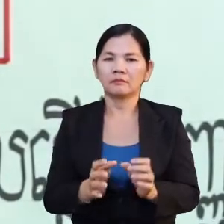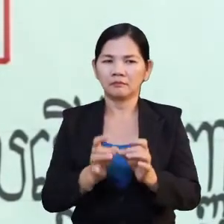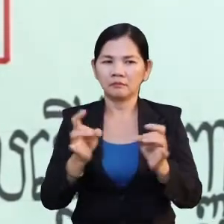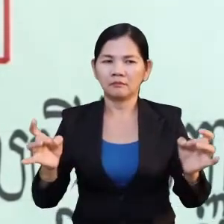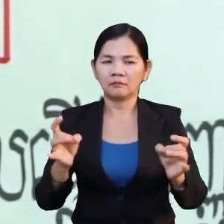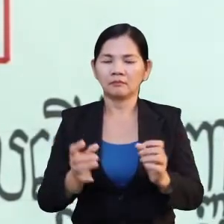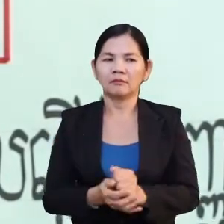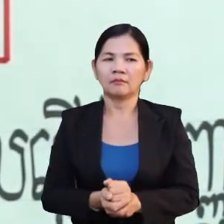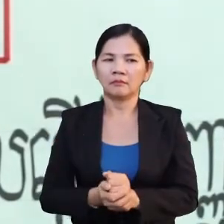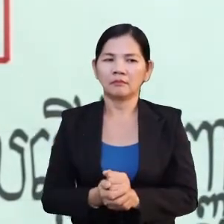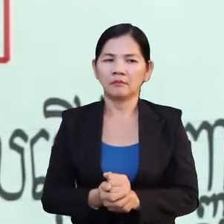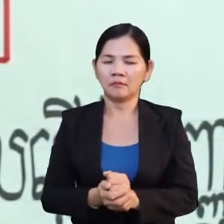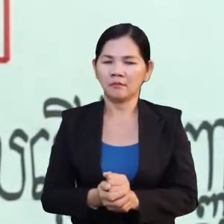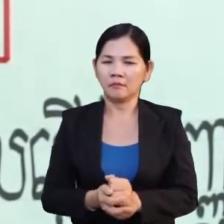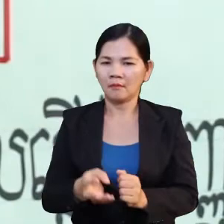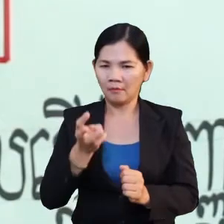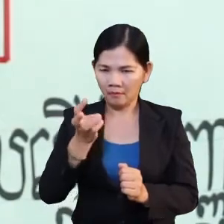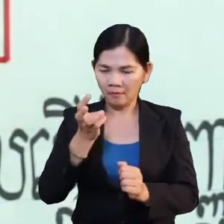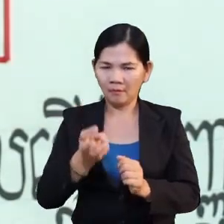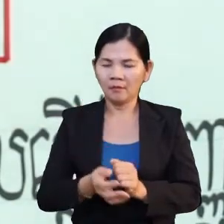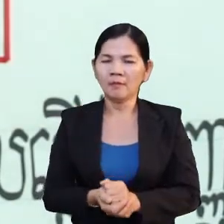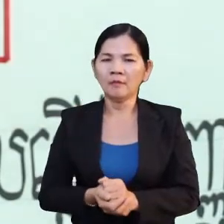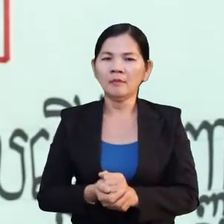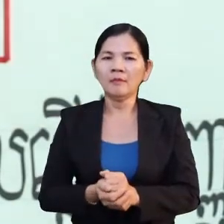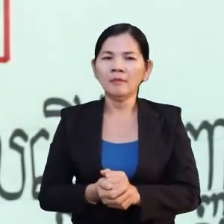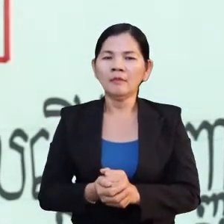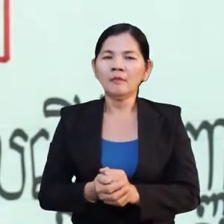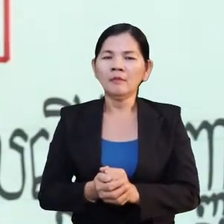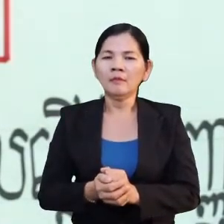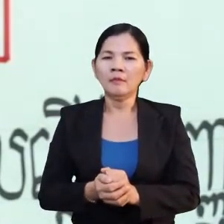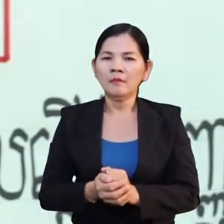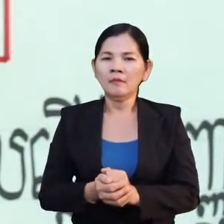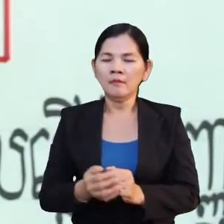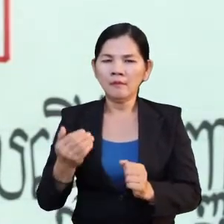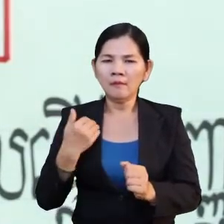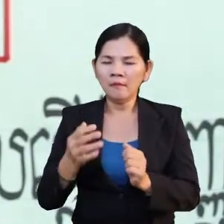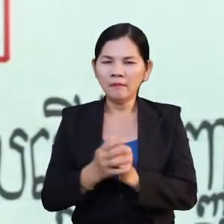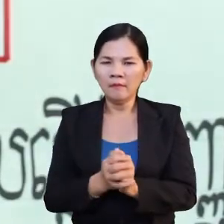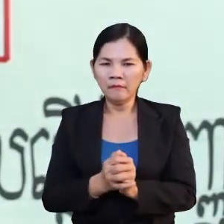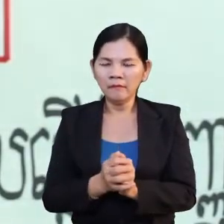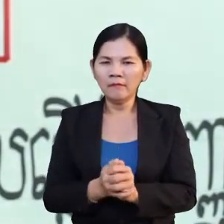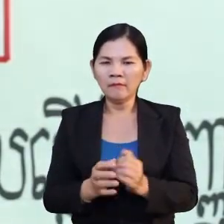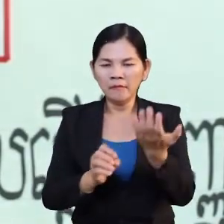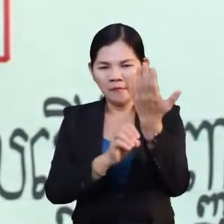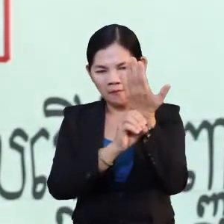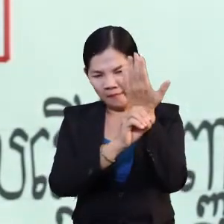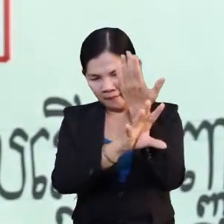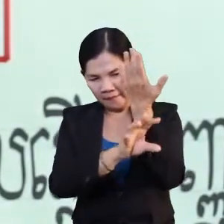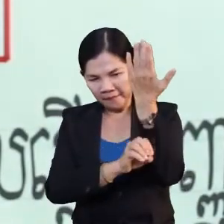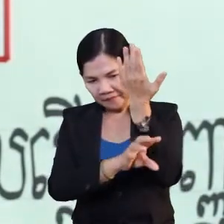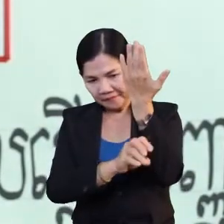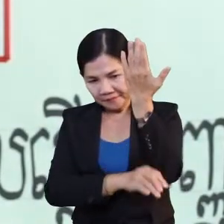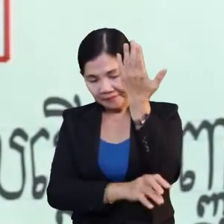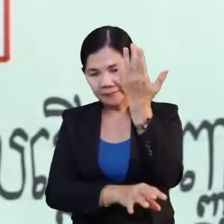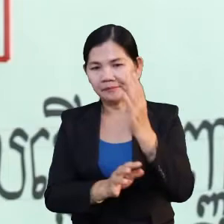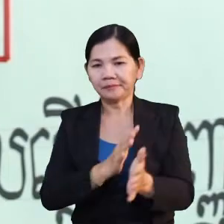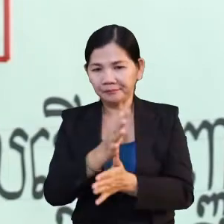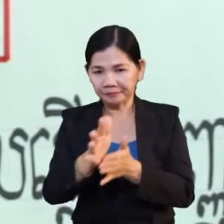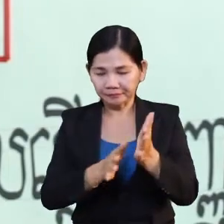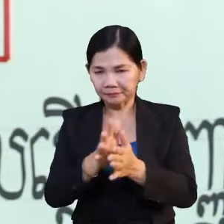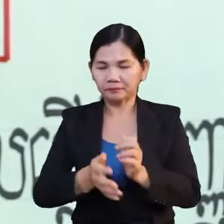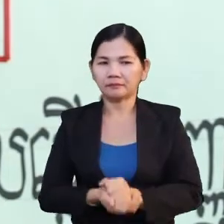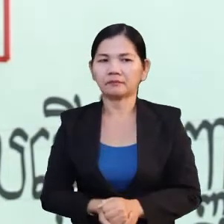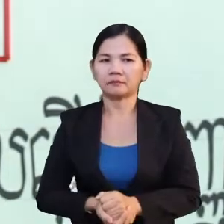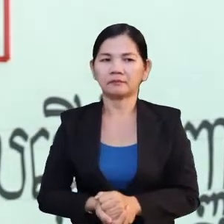ធំមកបង្ហាញកូនមុននឹងបន្តិចមិញចាអញ្ចឹងគឺគាត់កំពុងតែមើលភ្លើងសញ្ញាចរាច